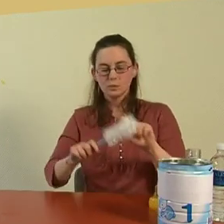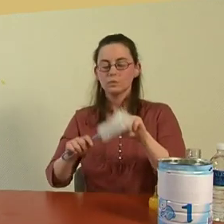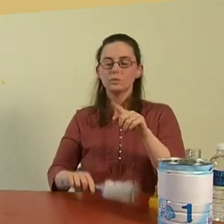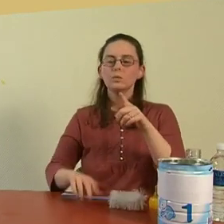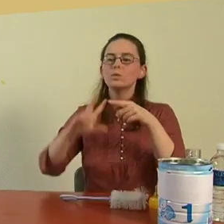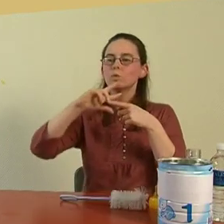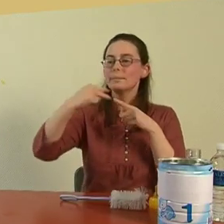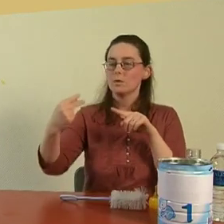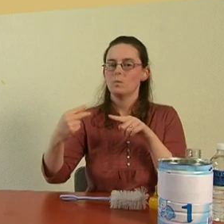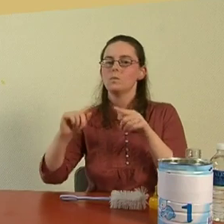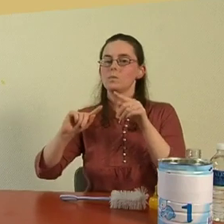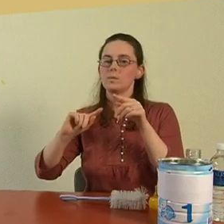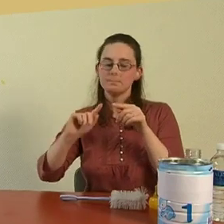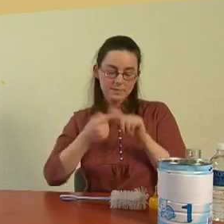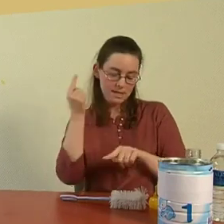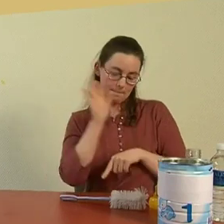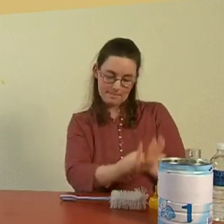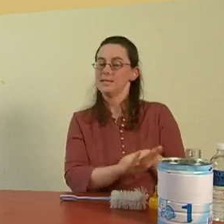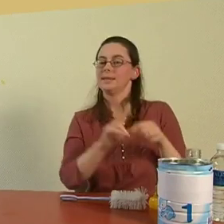Pour la tétine, il existe